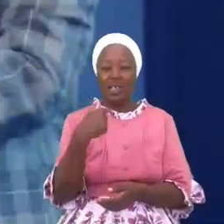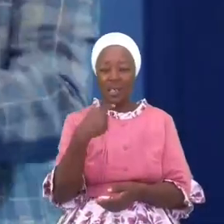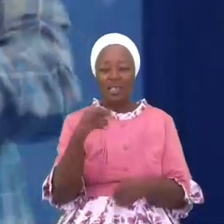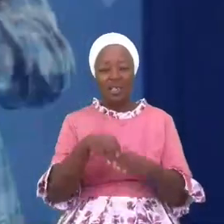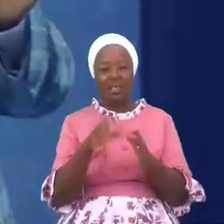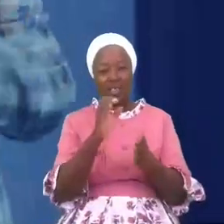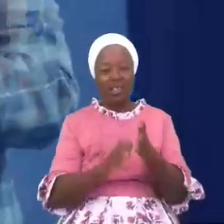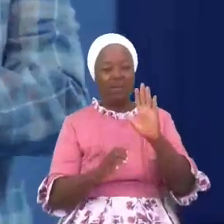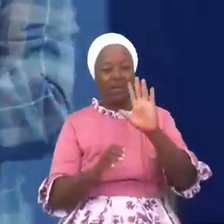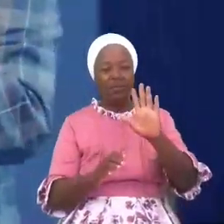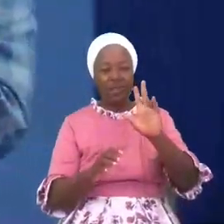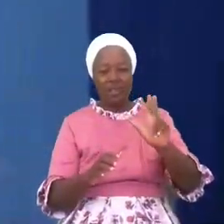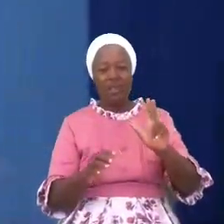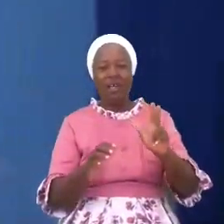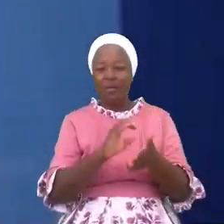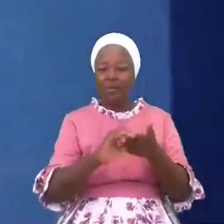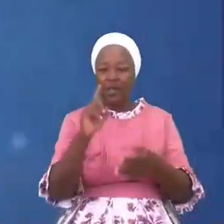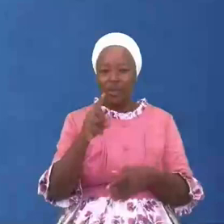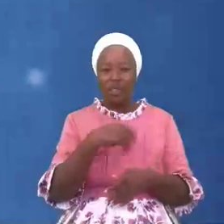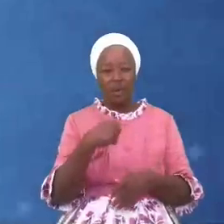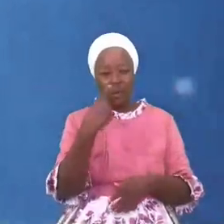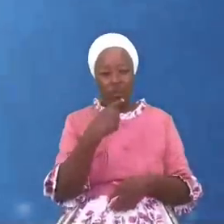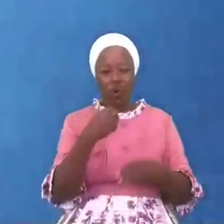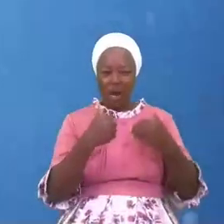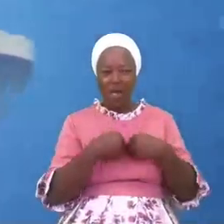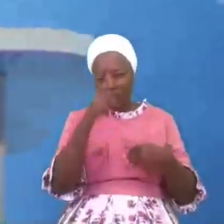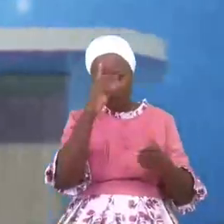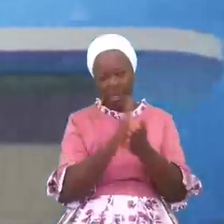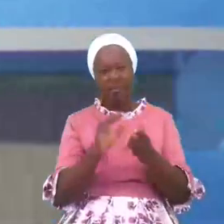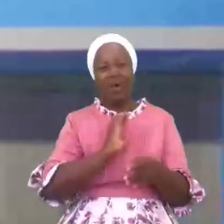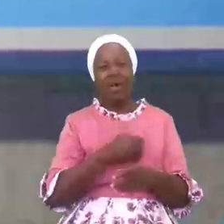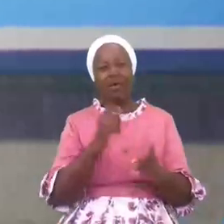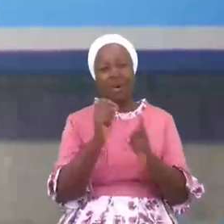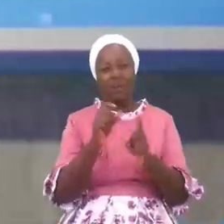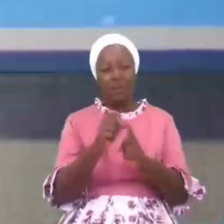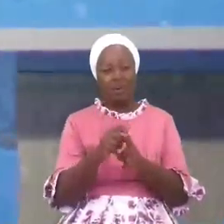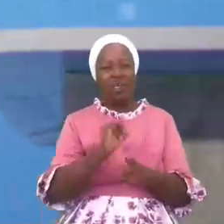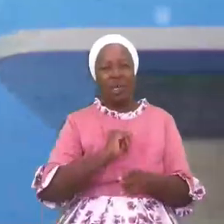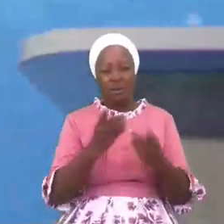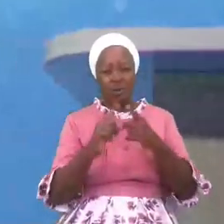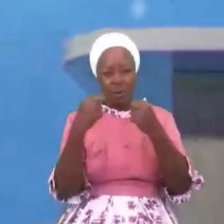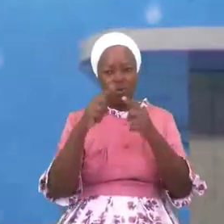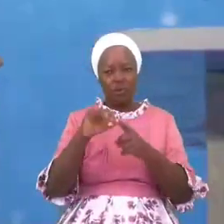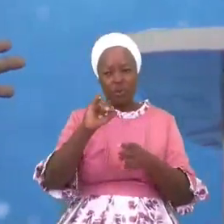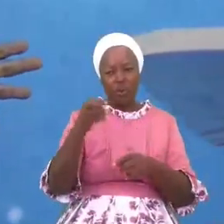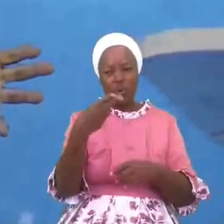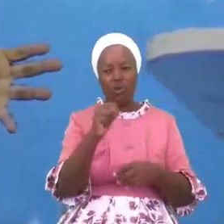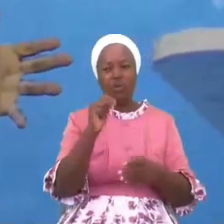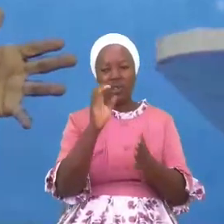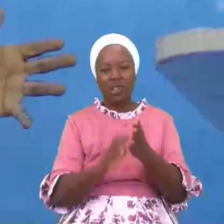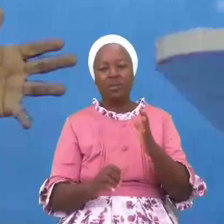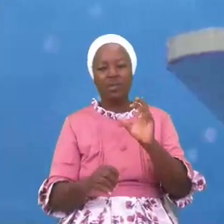53, verset 1, il dit, qui a cru à ce qui nous était annoncé? Je veux que vous veniez en Jean chapitre